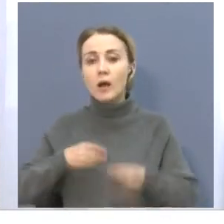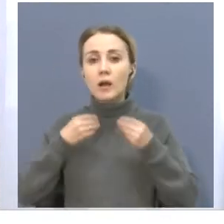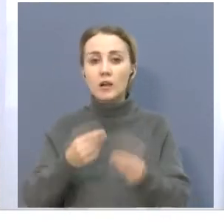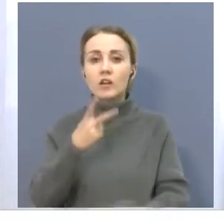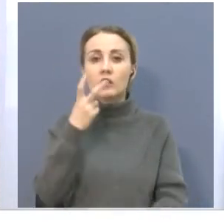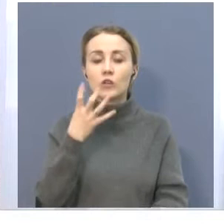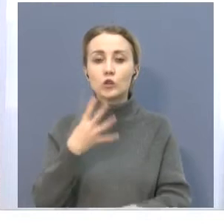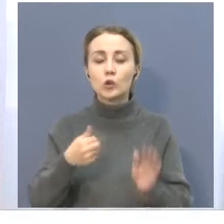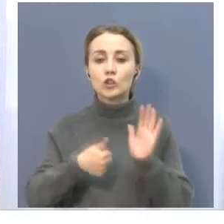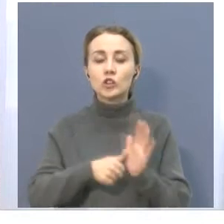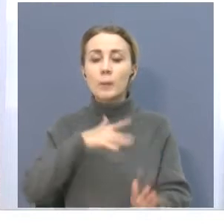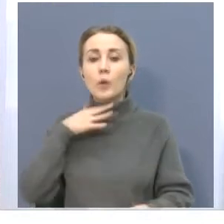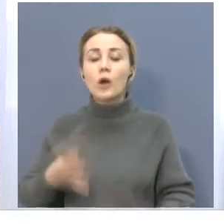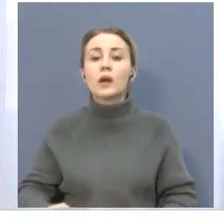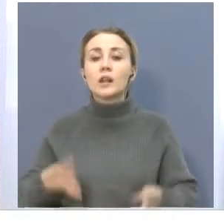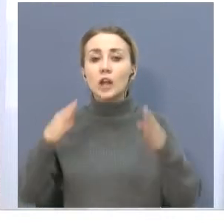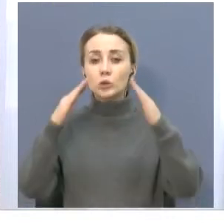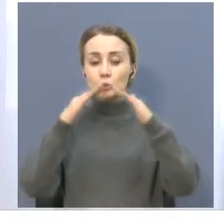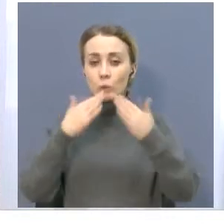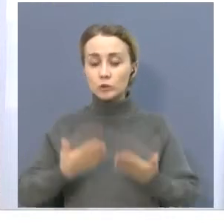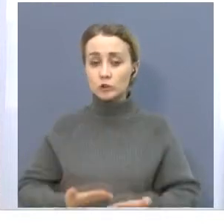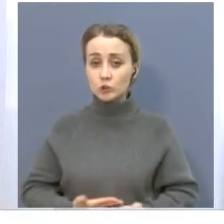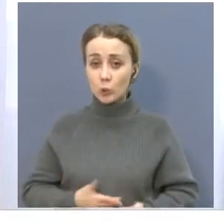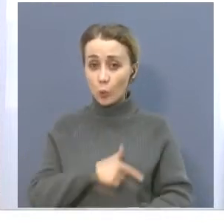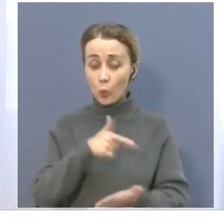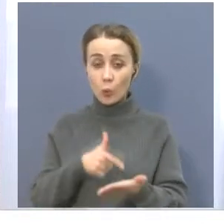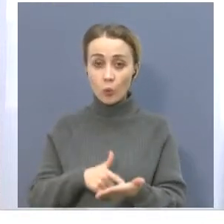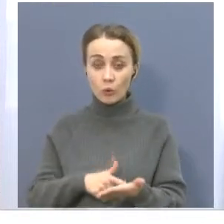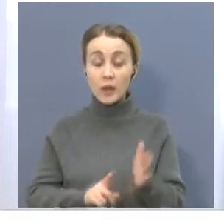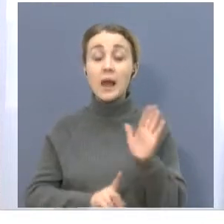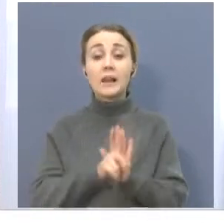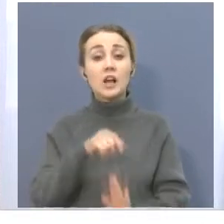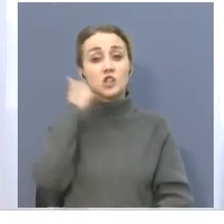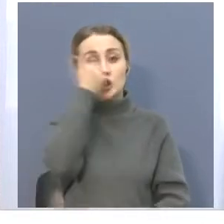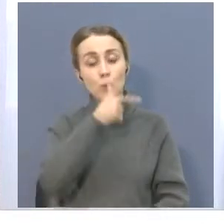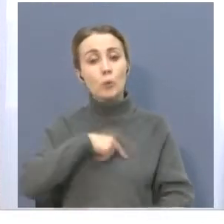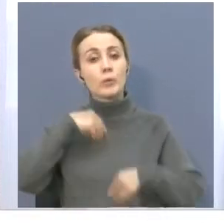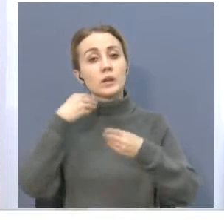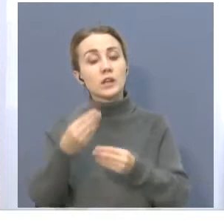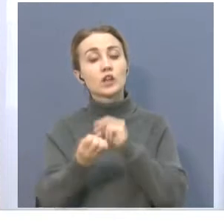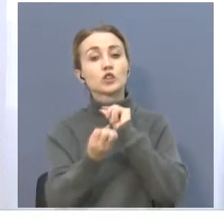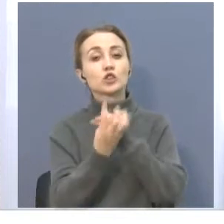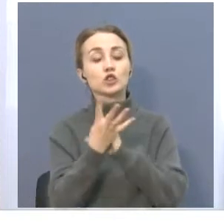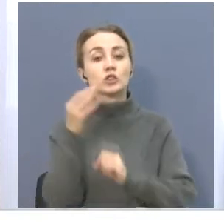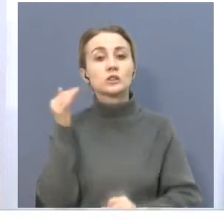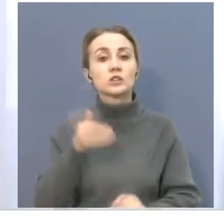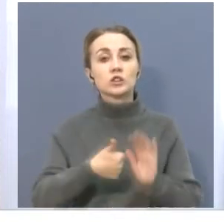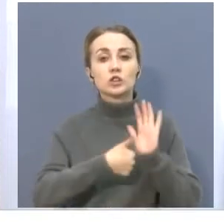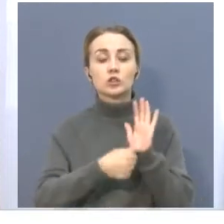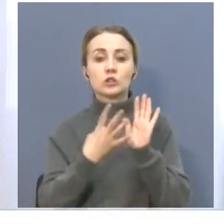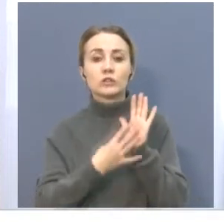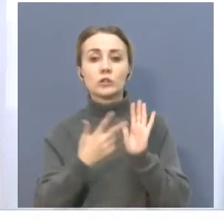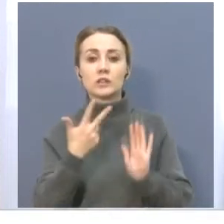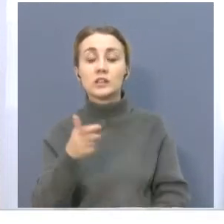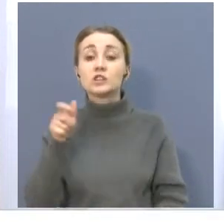14693 азаматты жыл басынан бері көгілдір отынмен қамтыдық. Жалпы Сарыарқа магистральды жобасы жіті қадағаланып, елордағы жақын ауылдарға газ